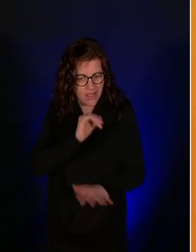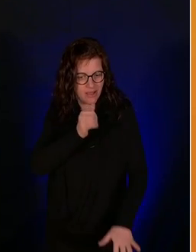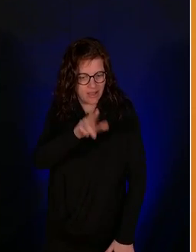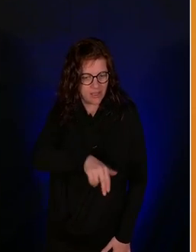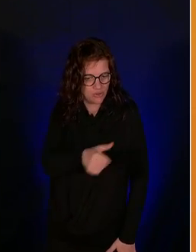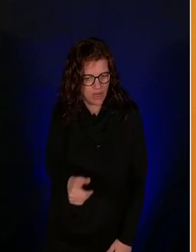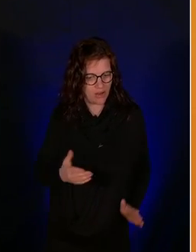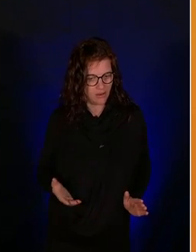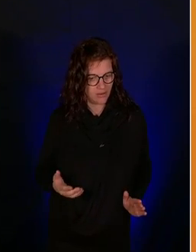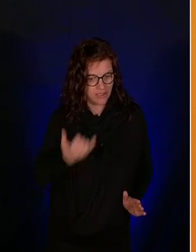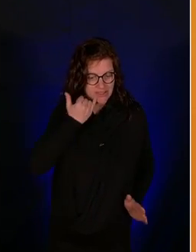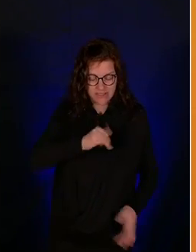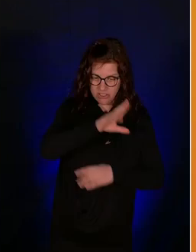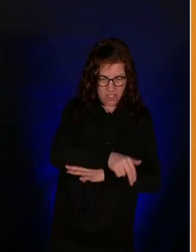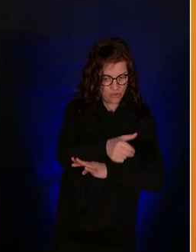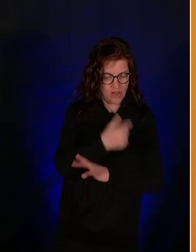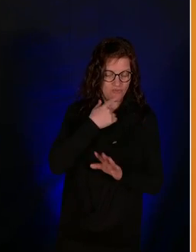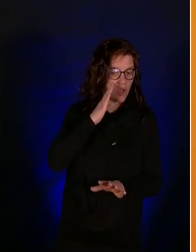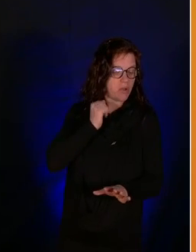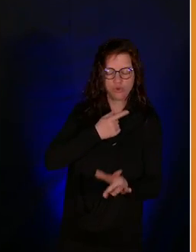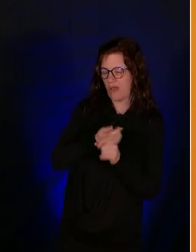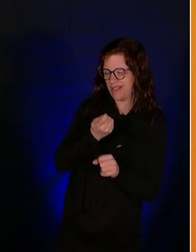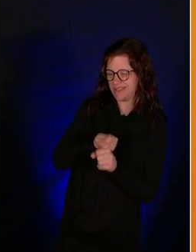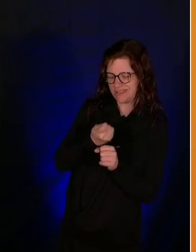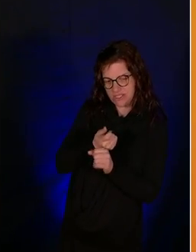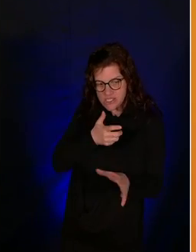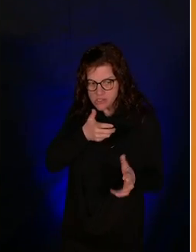sinon, il n'y aurait pas besoin de tant insister et l'objectif de